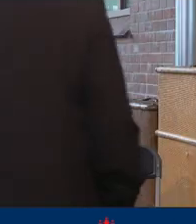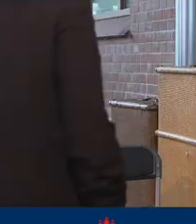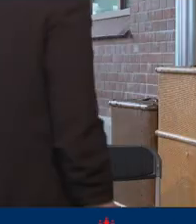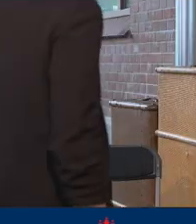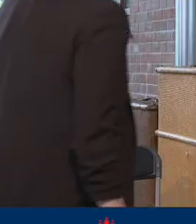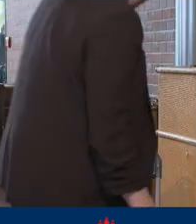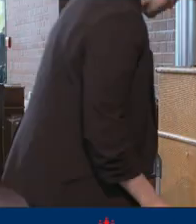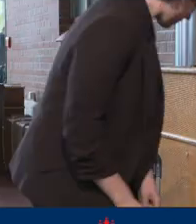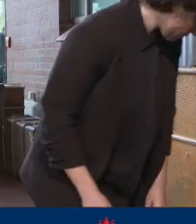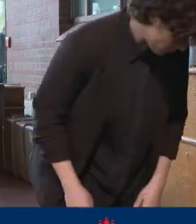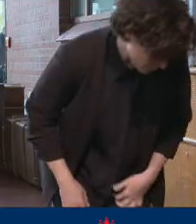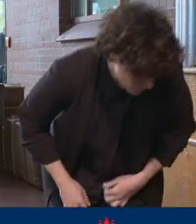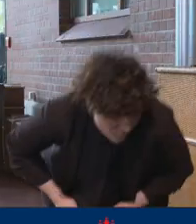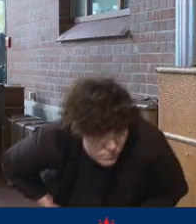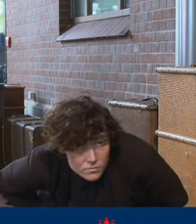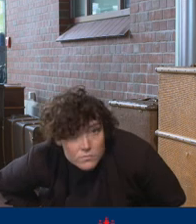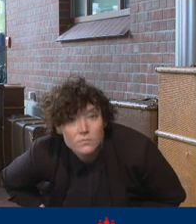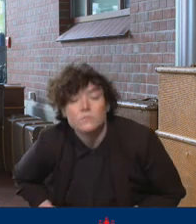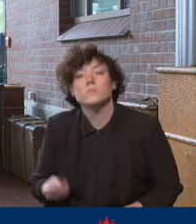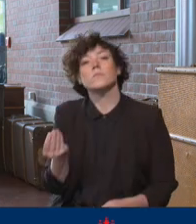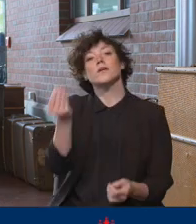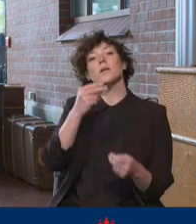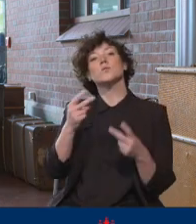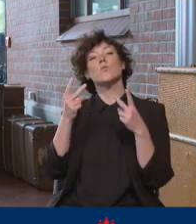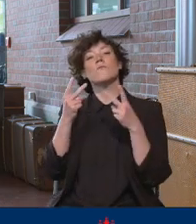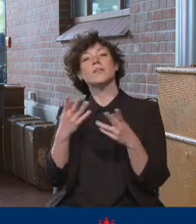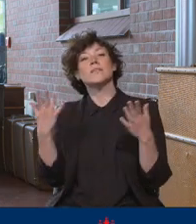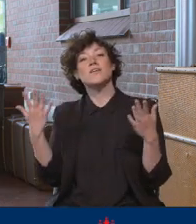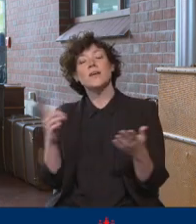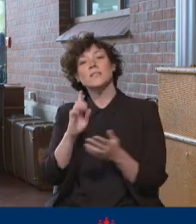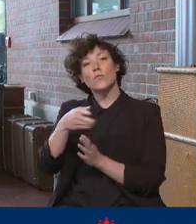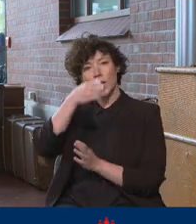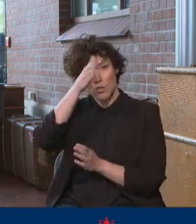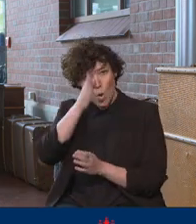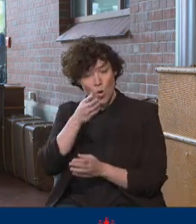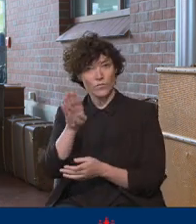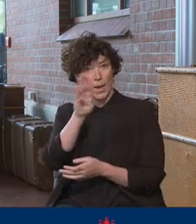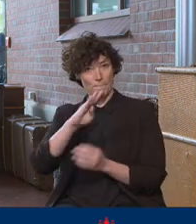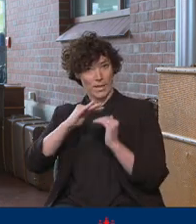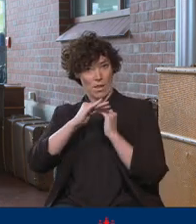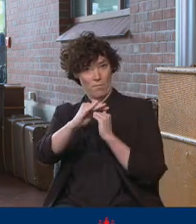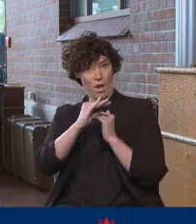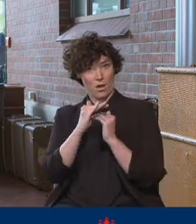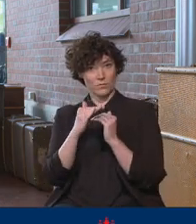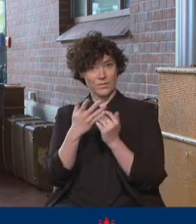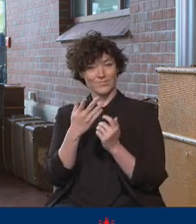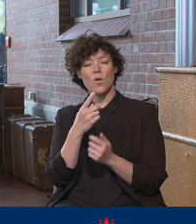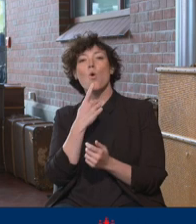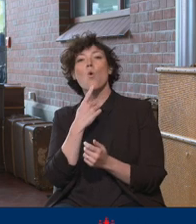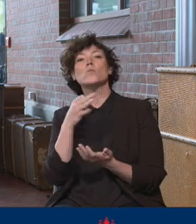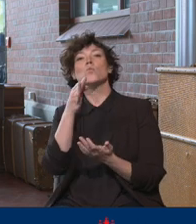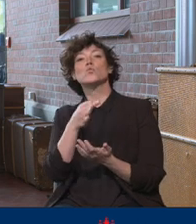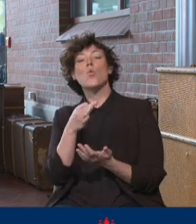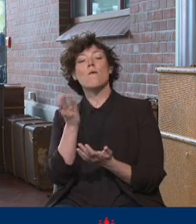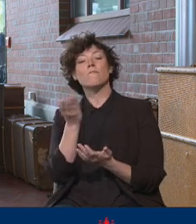ein ebenso wichtiger bestandteil ist der wille park im norden westlich von rothenburgsort gelegen der momentan eigentlich eher